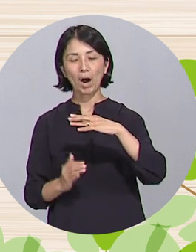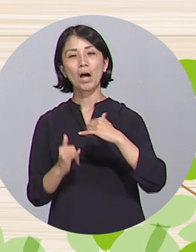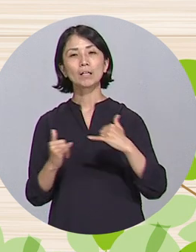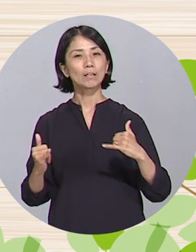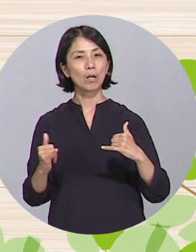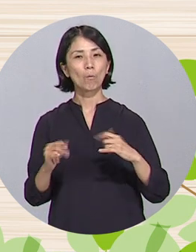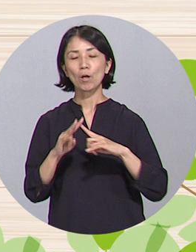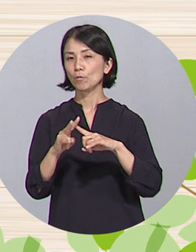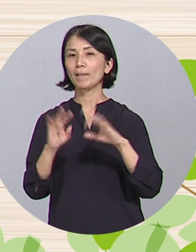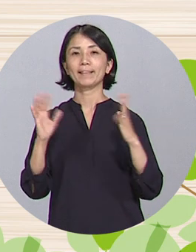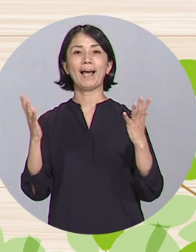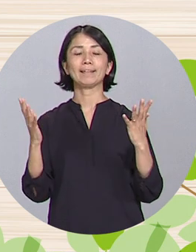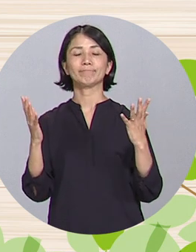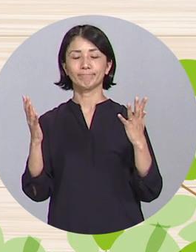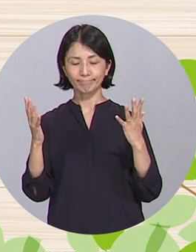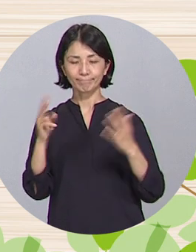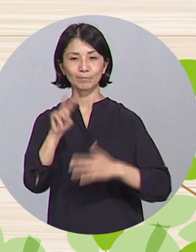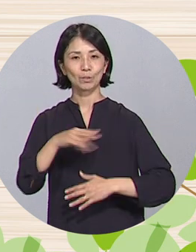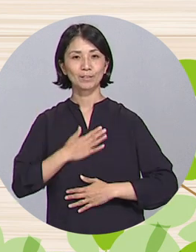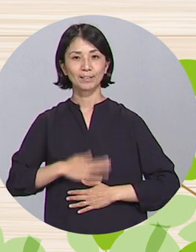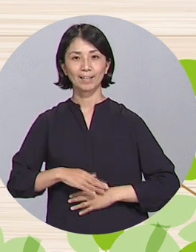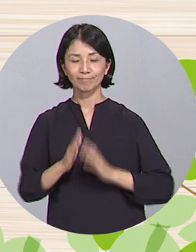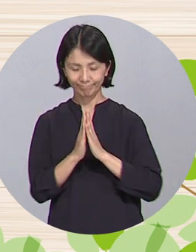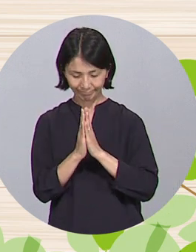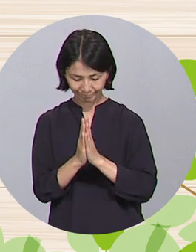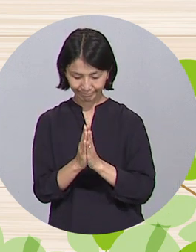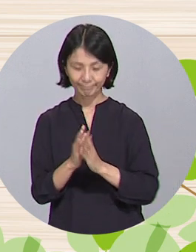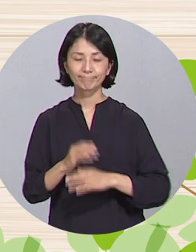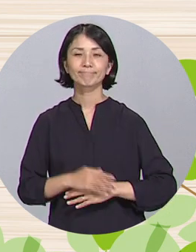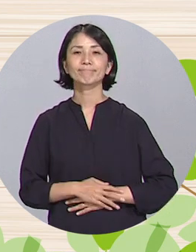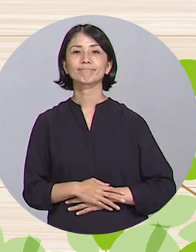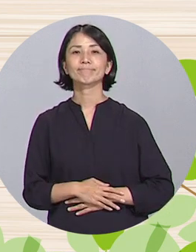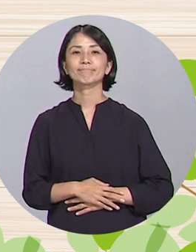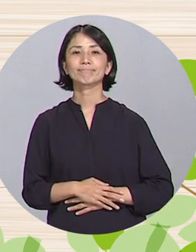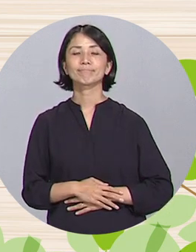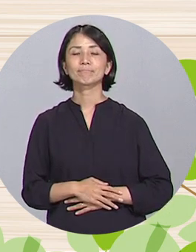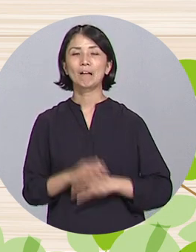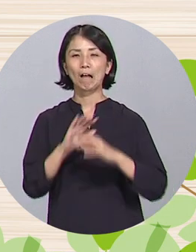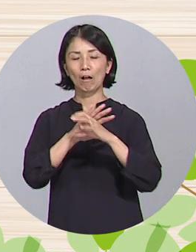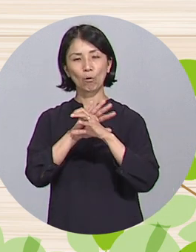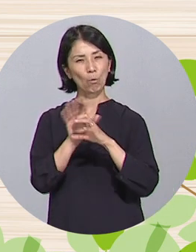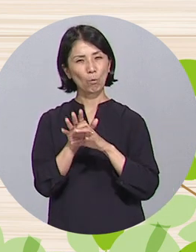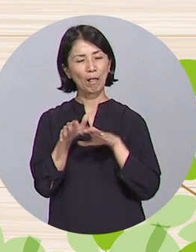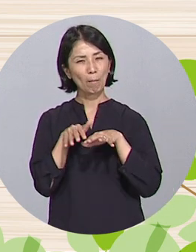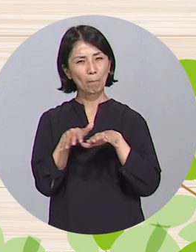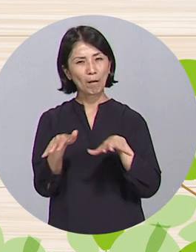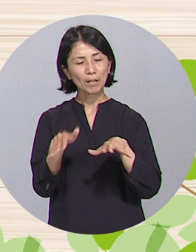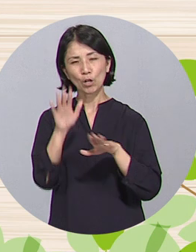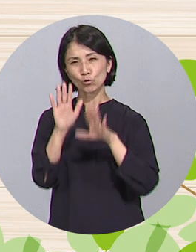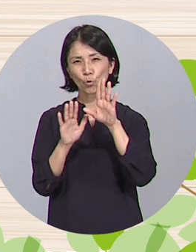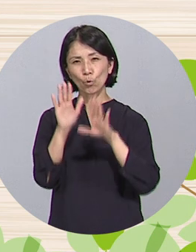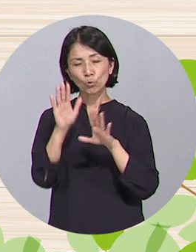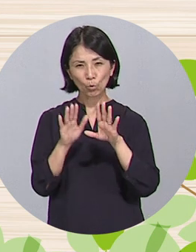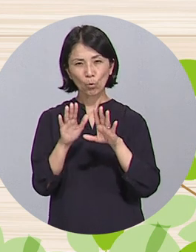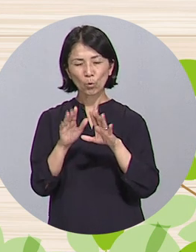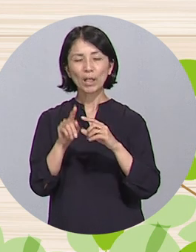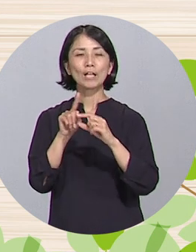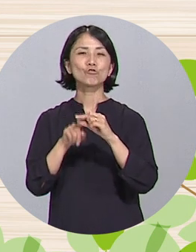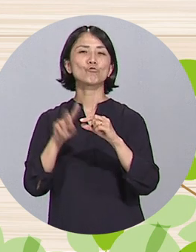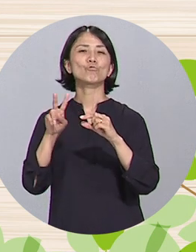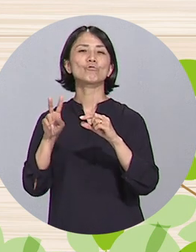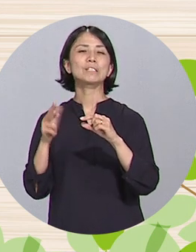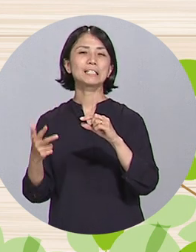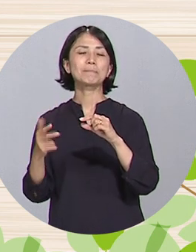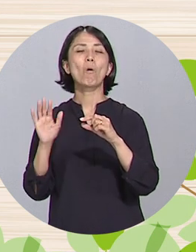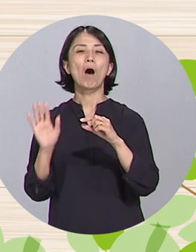への通知は行いませんのでご了承ください。なお、新型コロナウイルス感染症の影響により中止となる場合